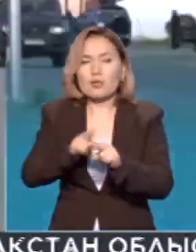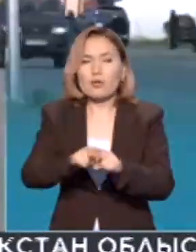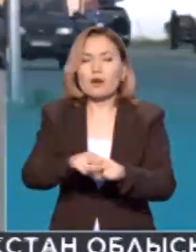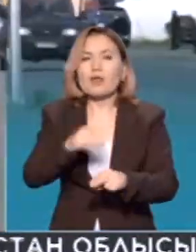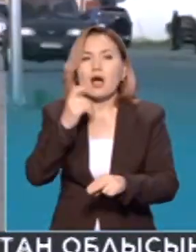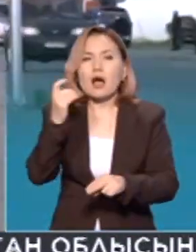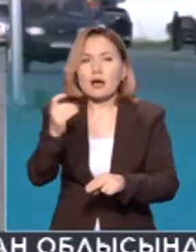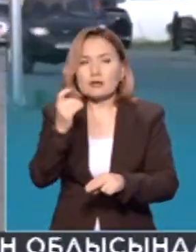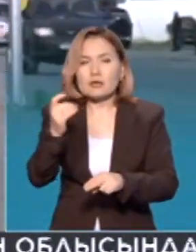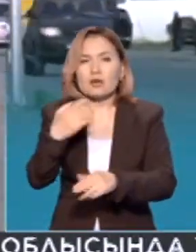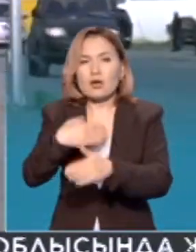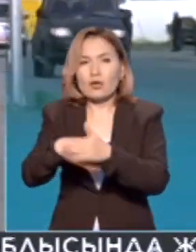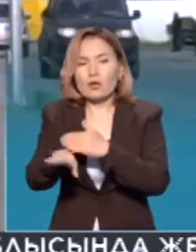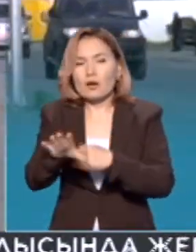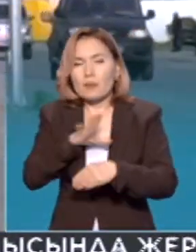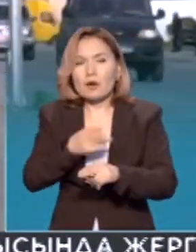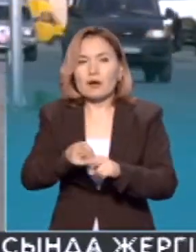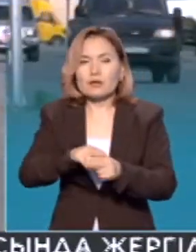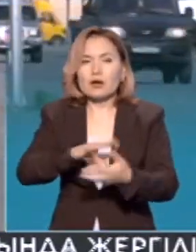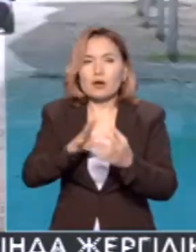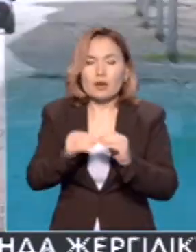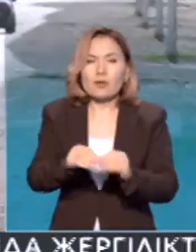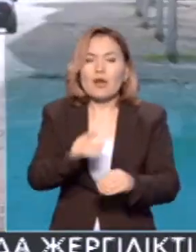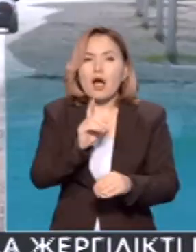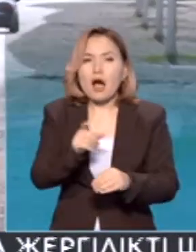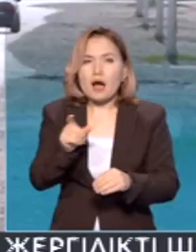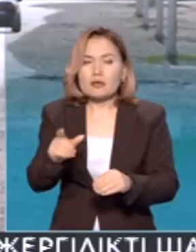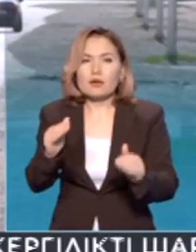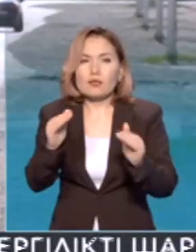ниетті. Ал Алакөл ауданында қазір баспана кезегінде